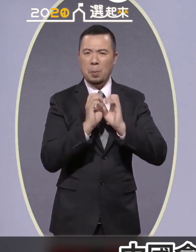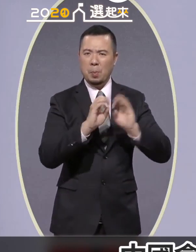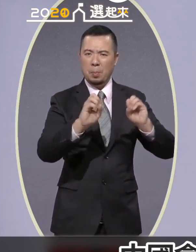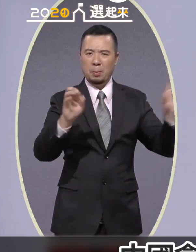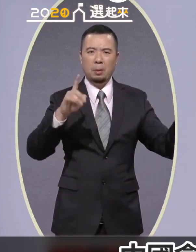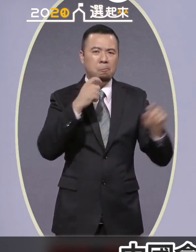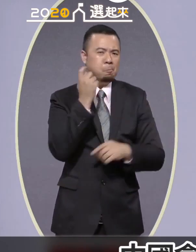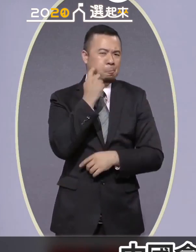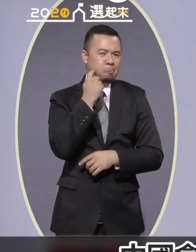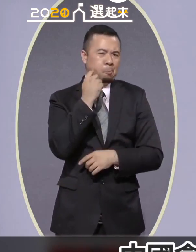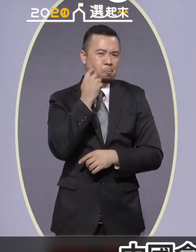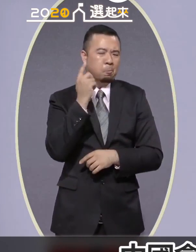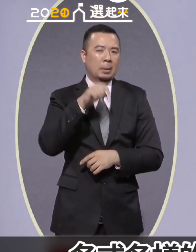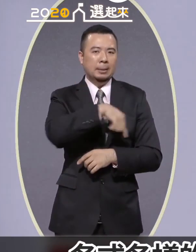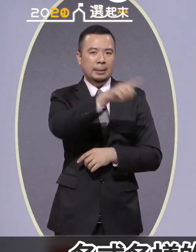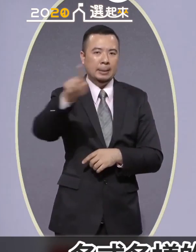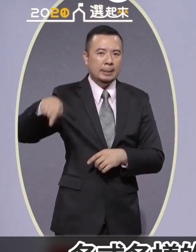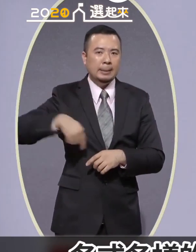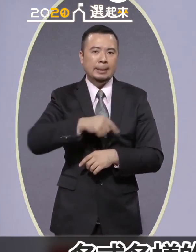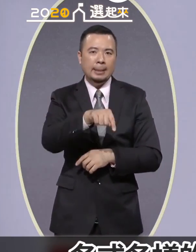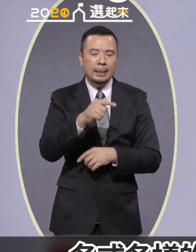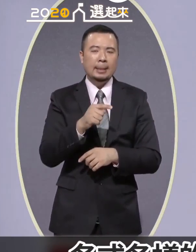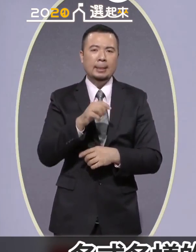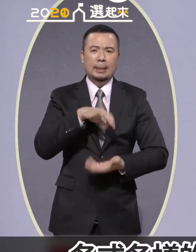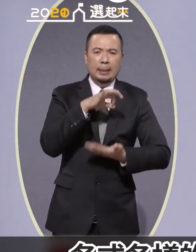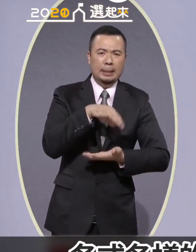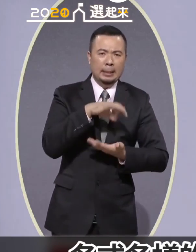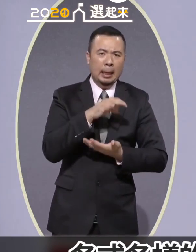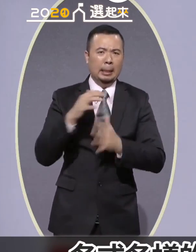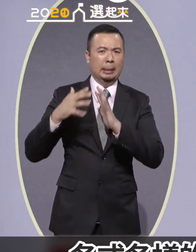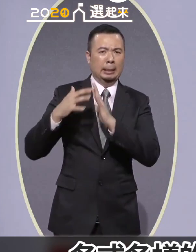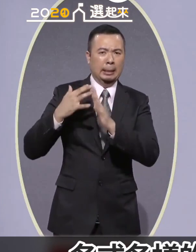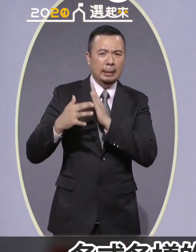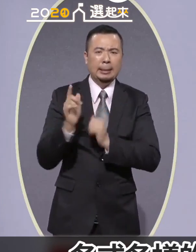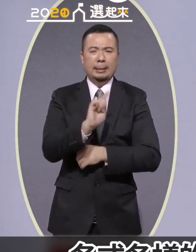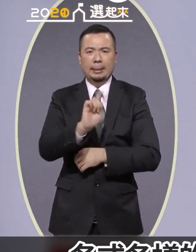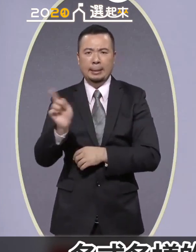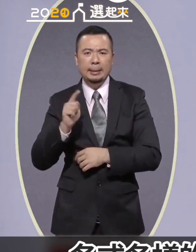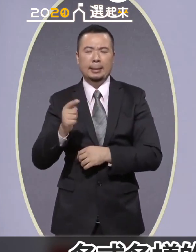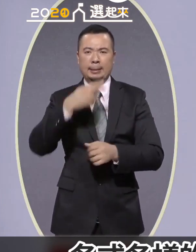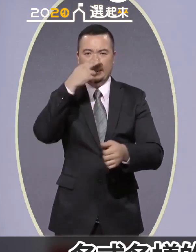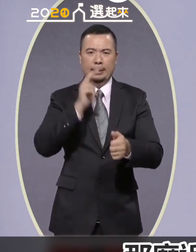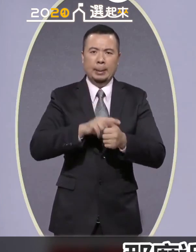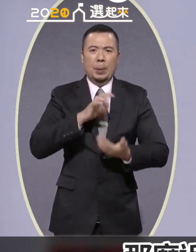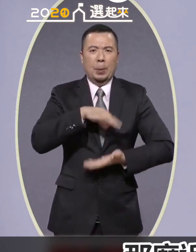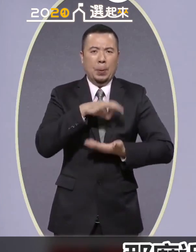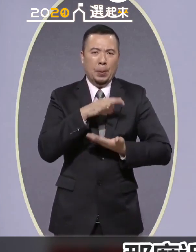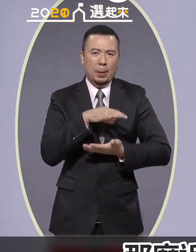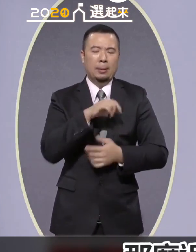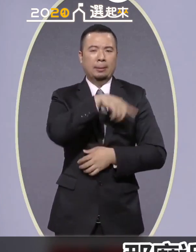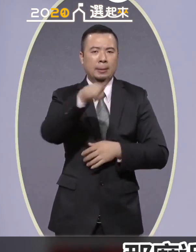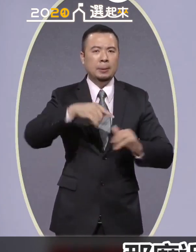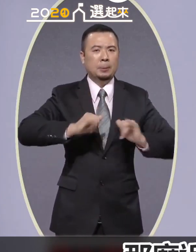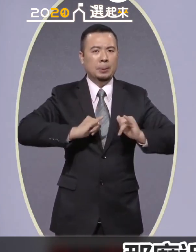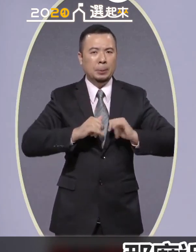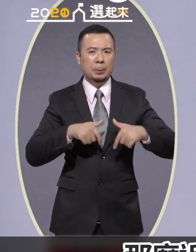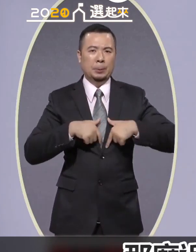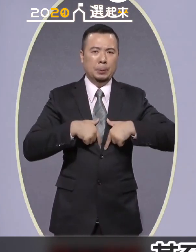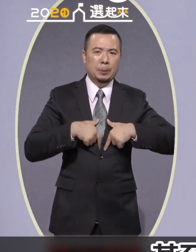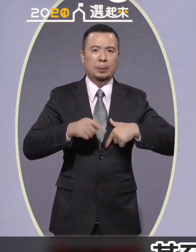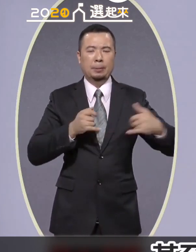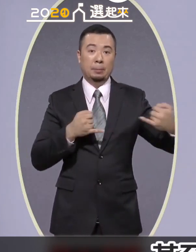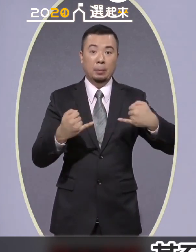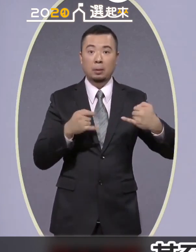讯息、统战、渗透各式各样的手法，扩大对台湾社会的影响。那么近期我们看到几个共谍